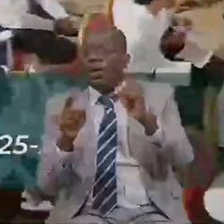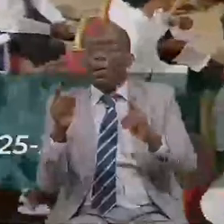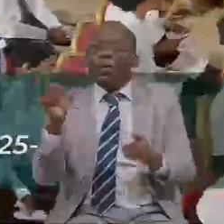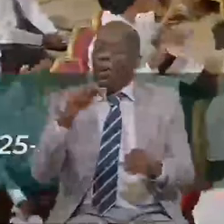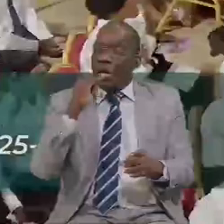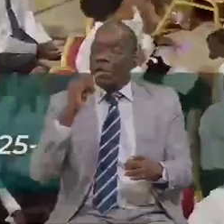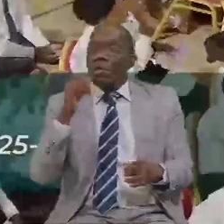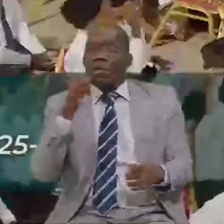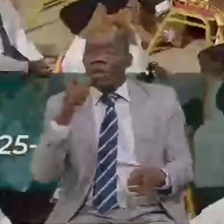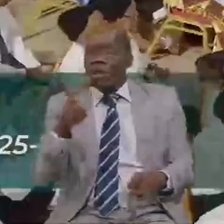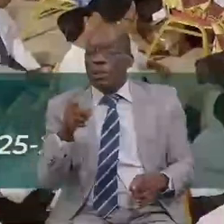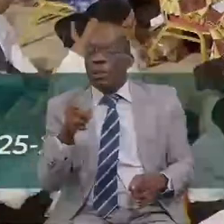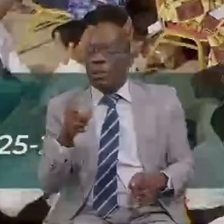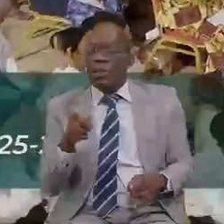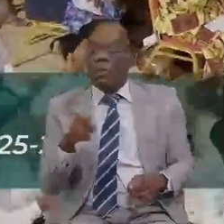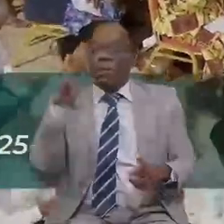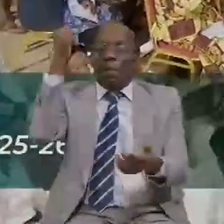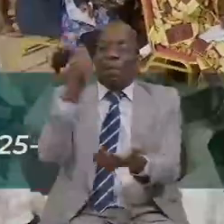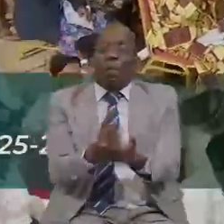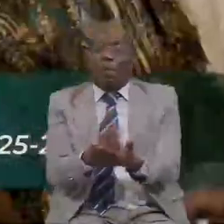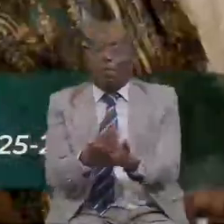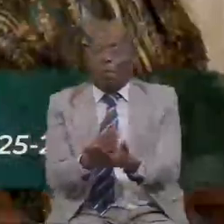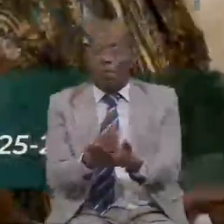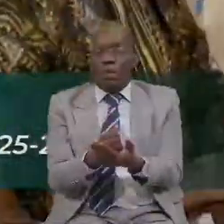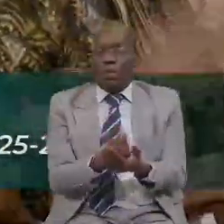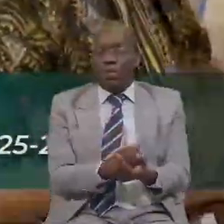Où est-il? Amen.